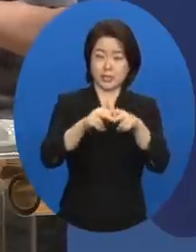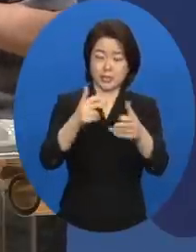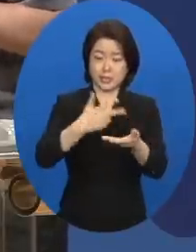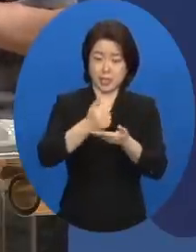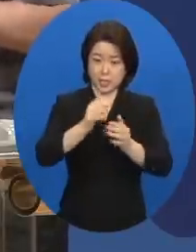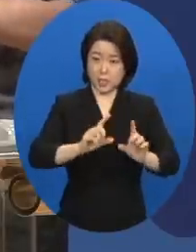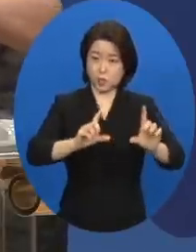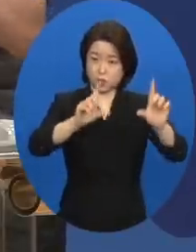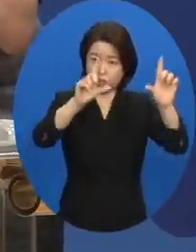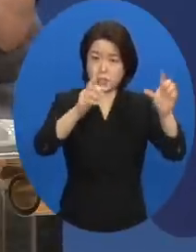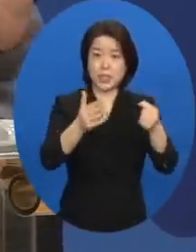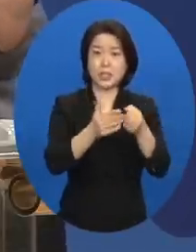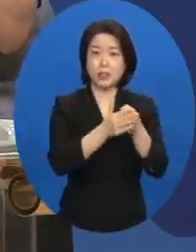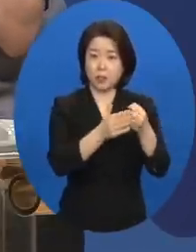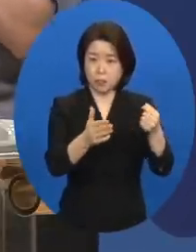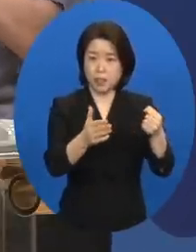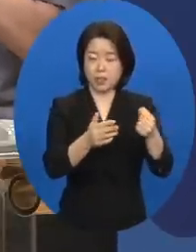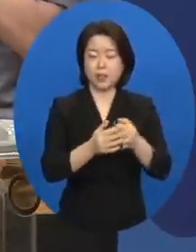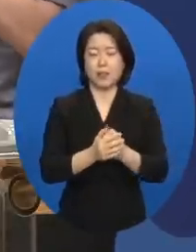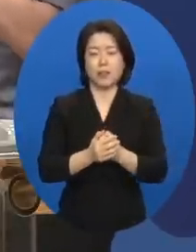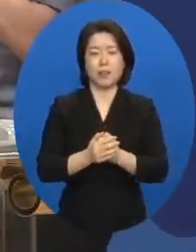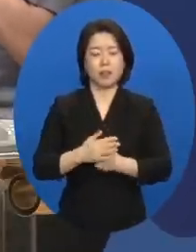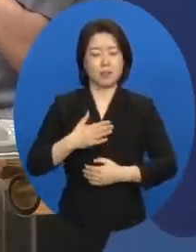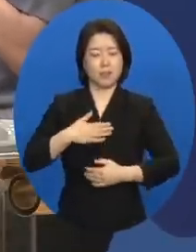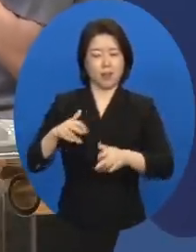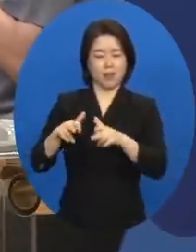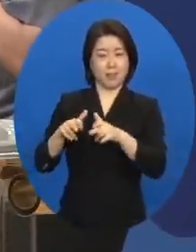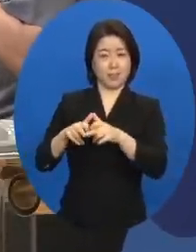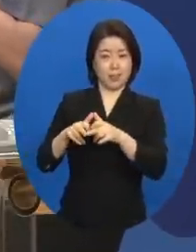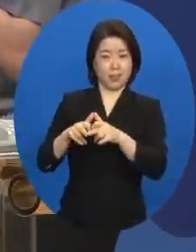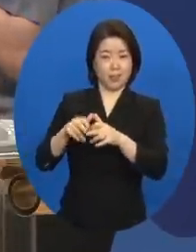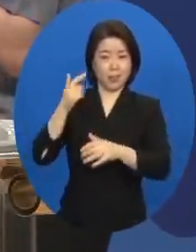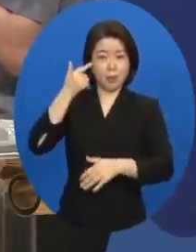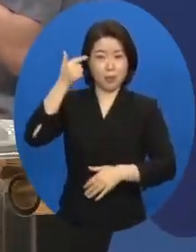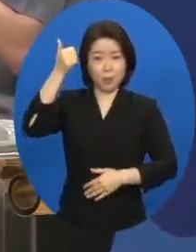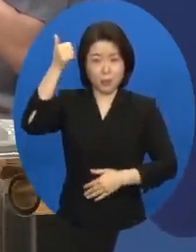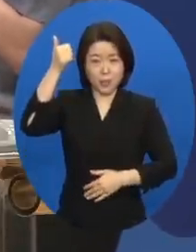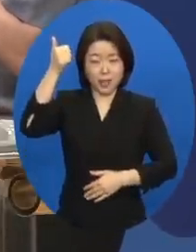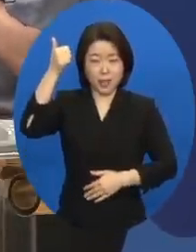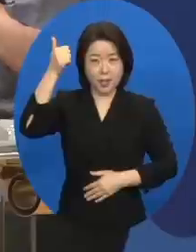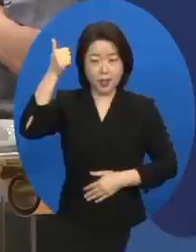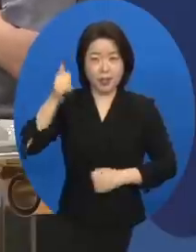장애인주의이기 때문에 장애인 목사를